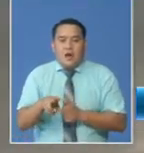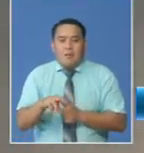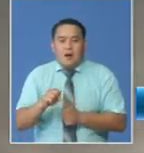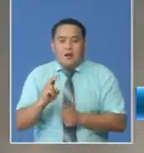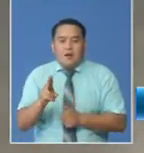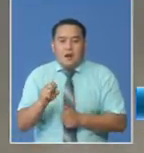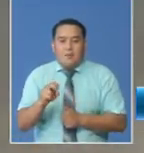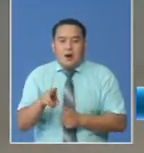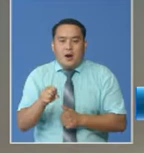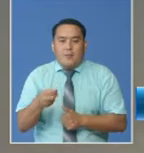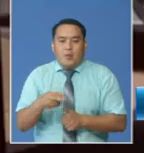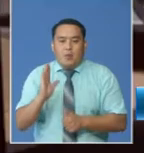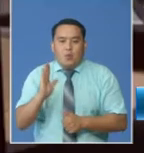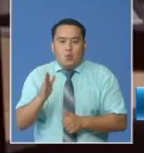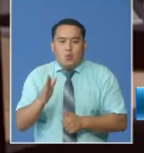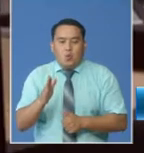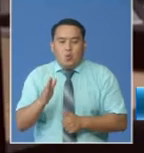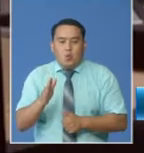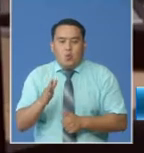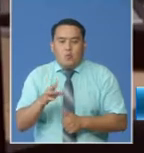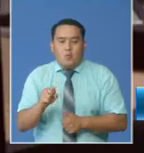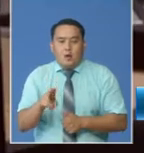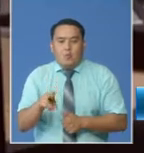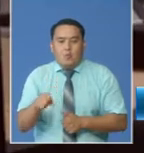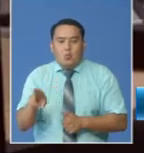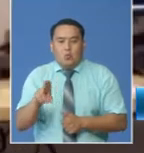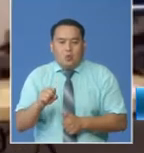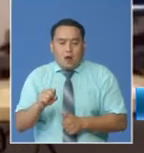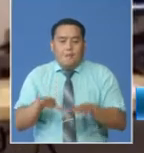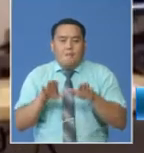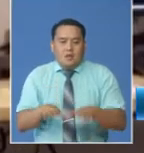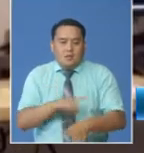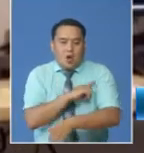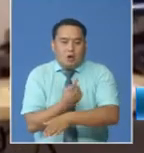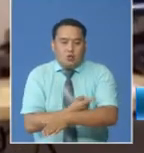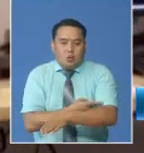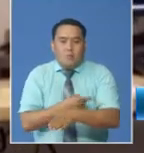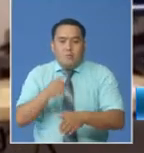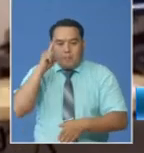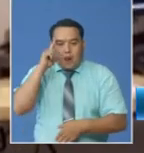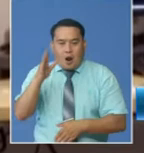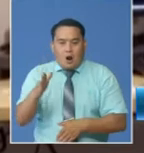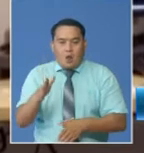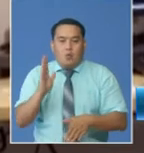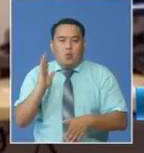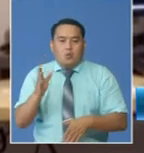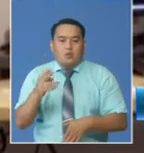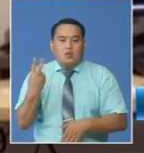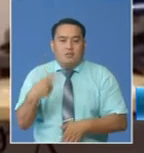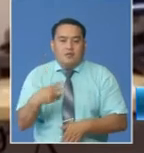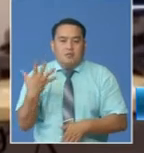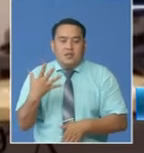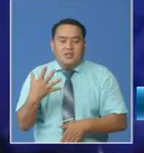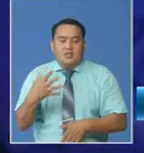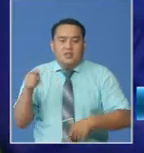Багамских островов. Она обрушится на Антигуа, Барбуду и Сен-Мартен. В местах, где шторм пройдет, по прогнозам, выпадет не менее 25